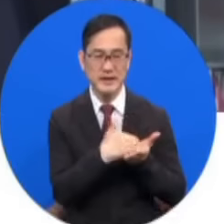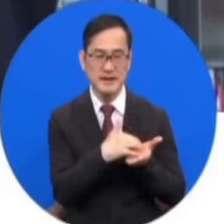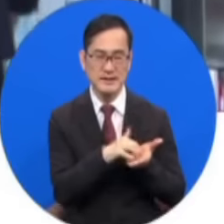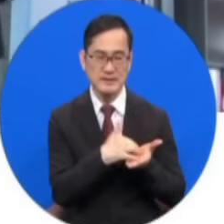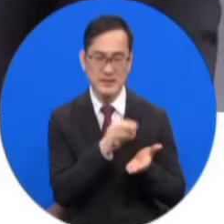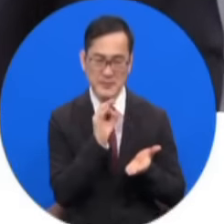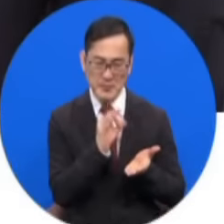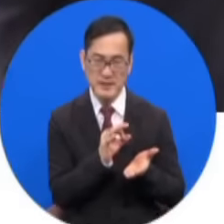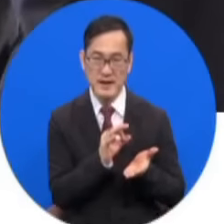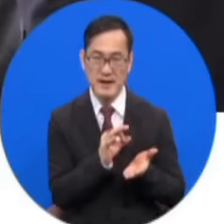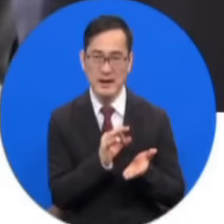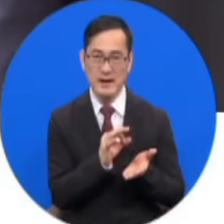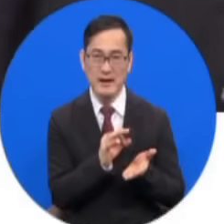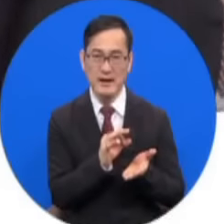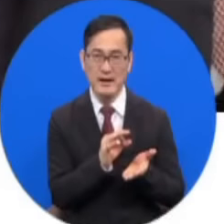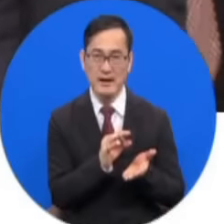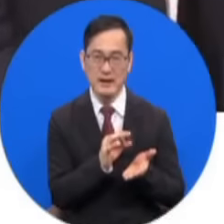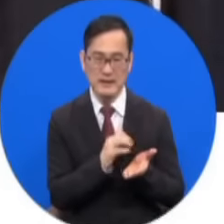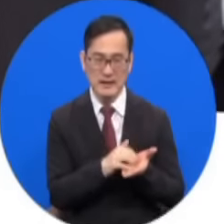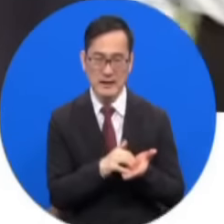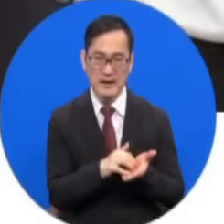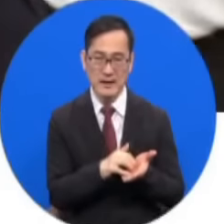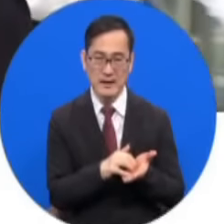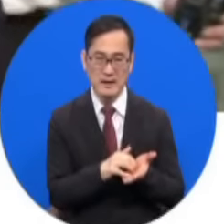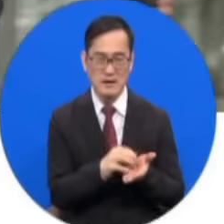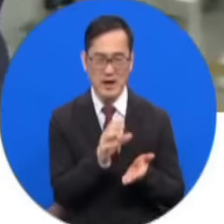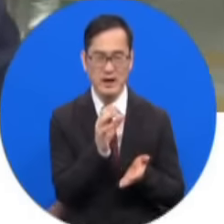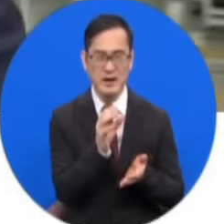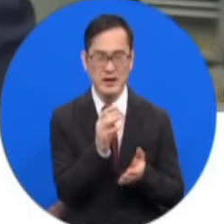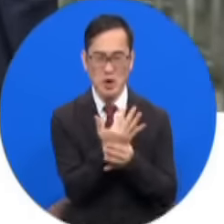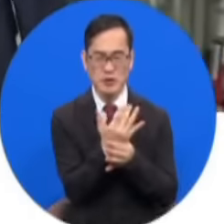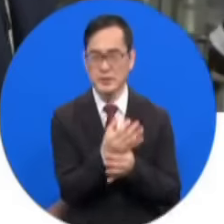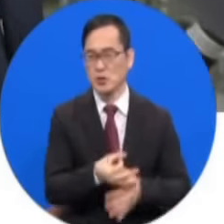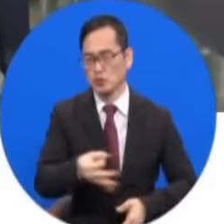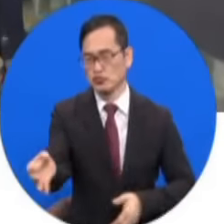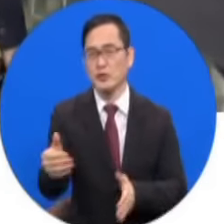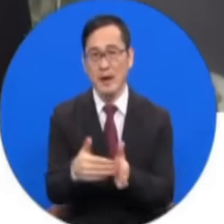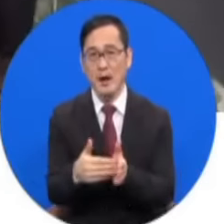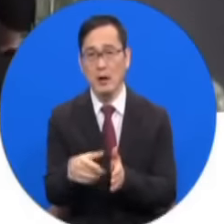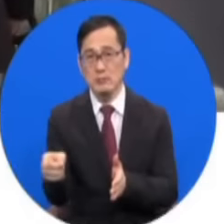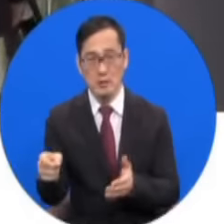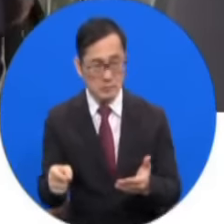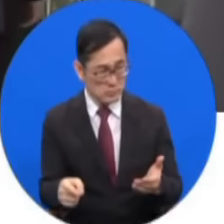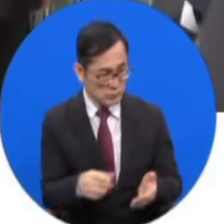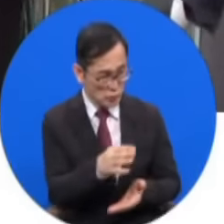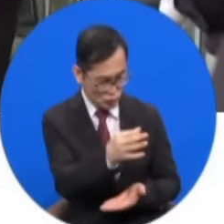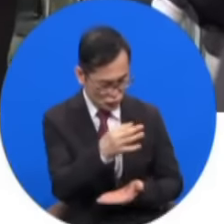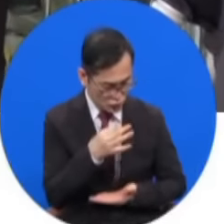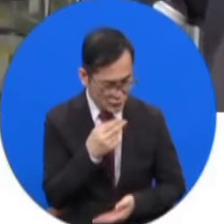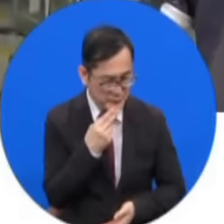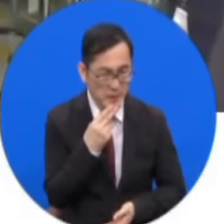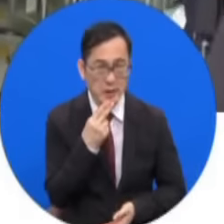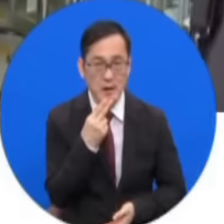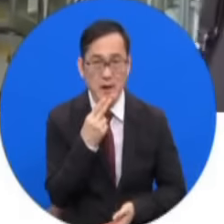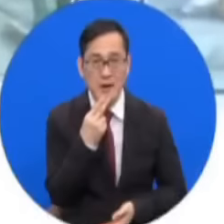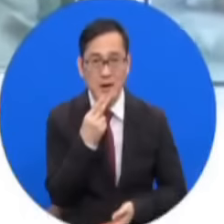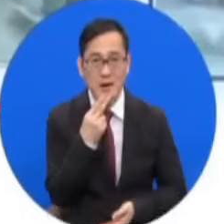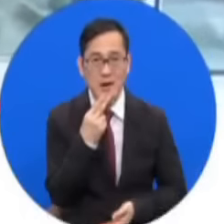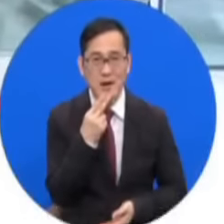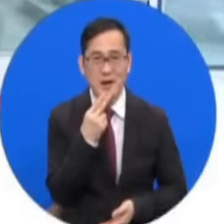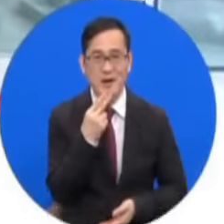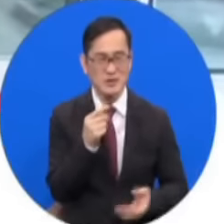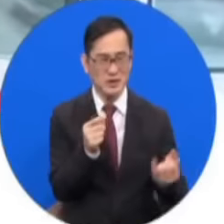했는데 포스기는 어떤데도 그런 기록이 없다는 거 아니겠습니까 그렇다라고 하면은 그 사람이 위증한 것이 아닌가 그렇게 되면은